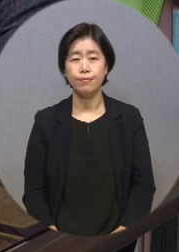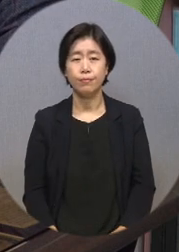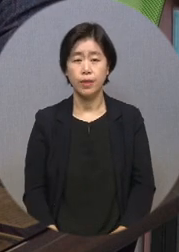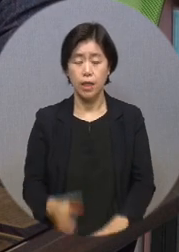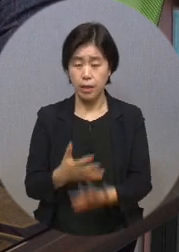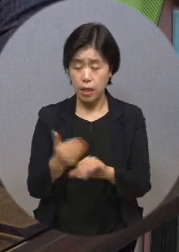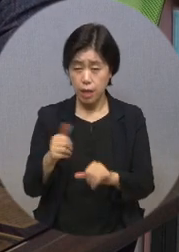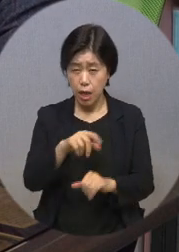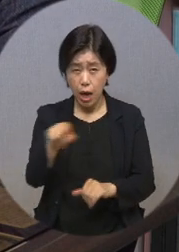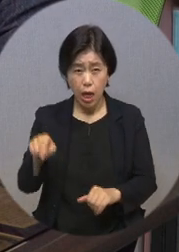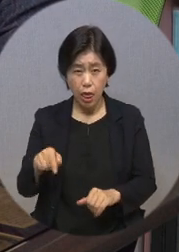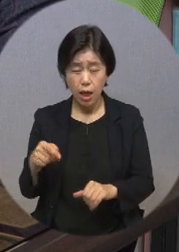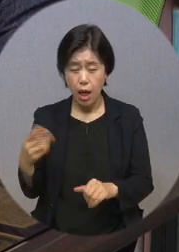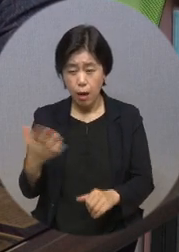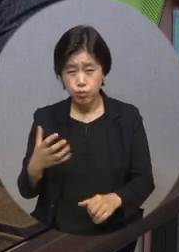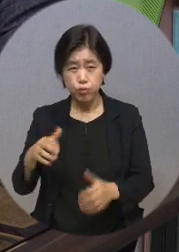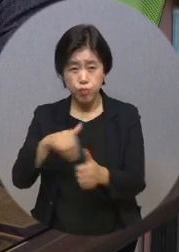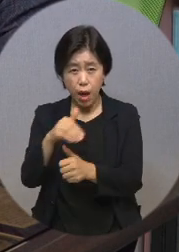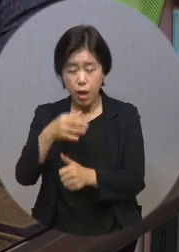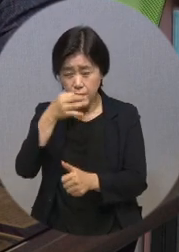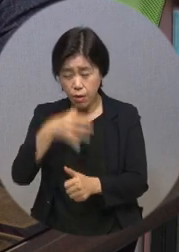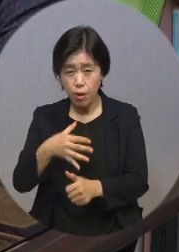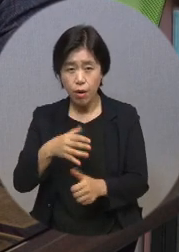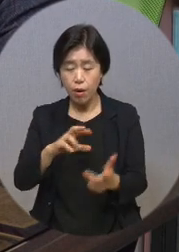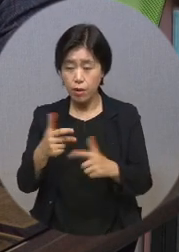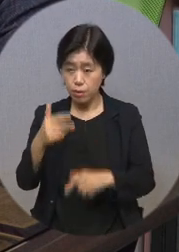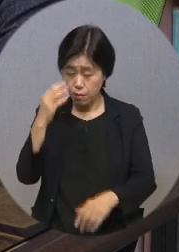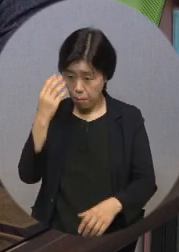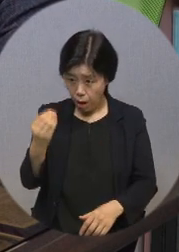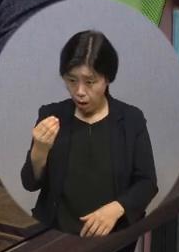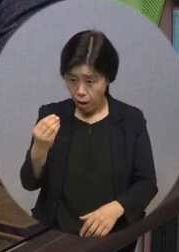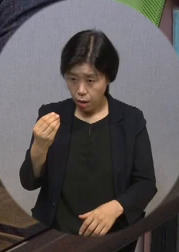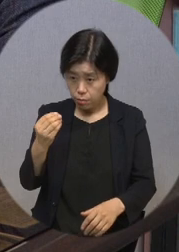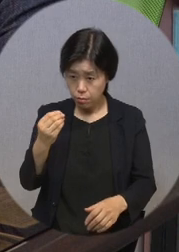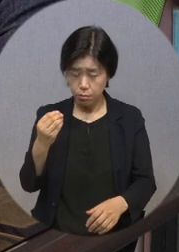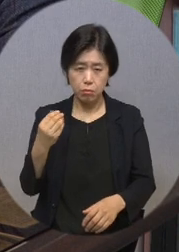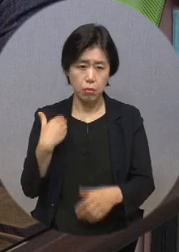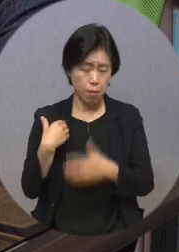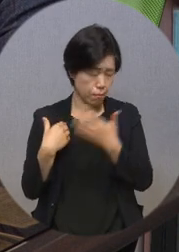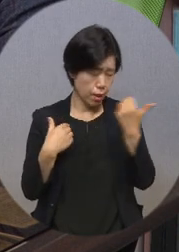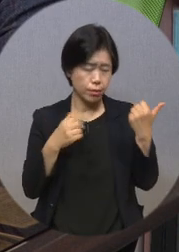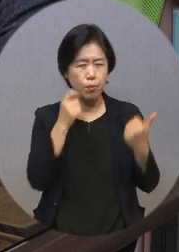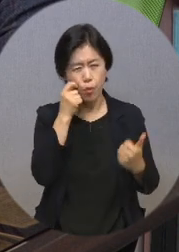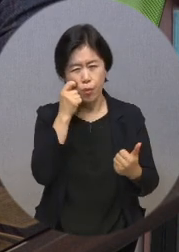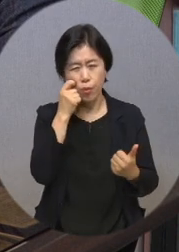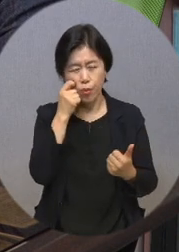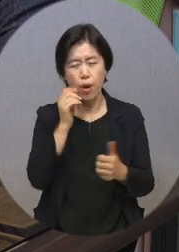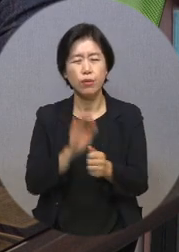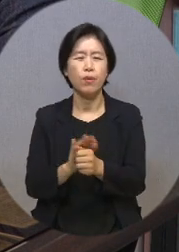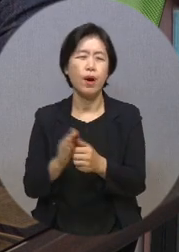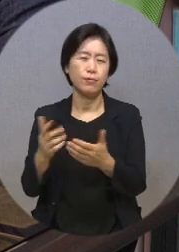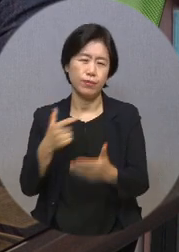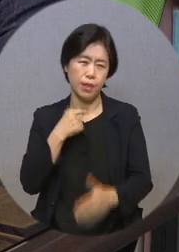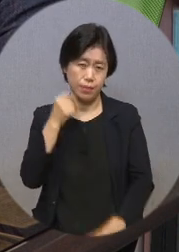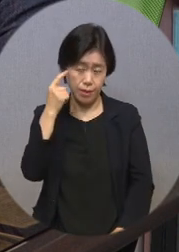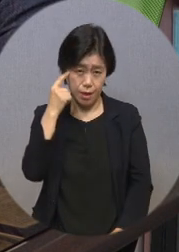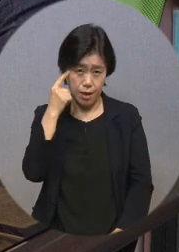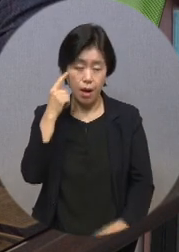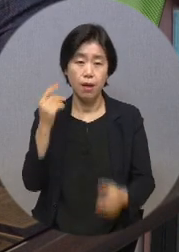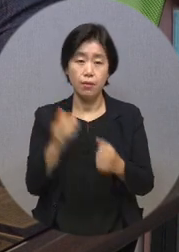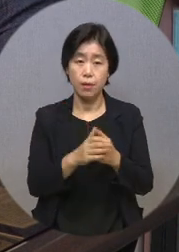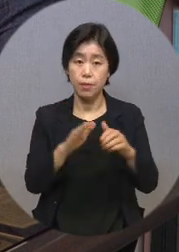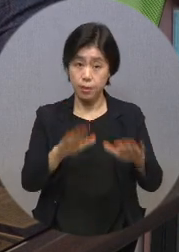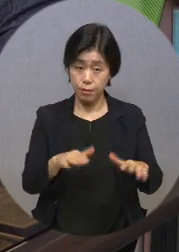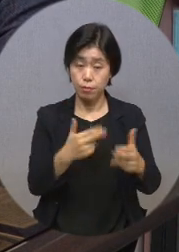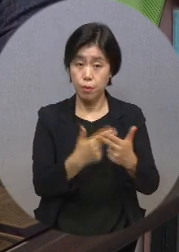그분들을 위해서 제가 할 수 있는 최선의 역할을 다하는 것이 제가 사회복지회장을 맡게 된 그런 그